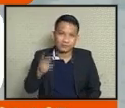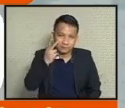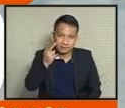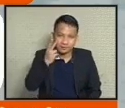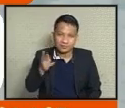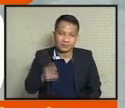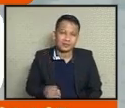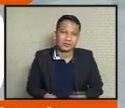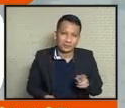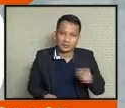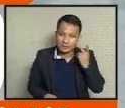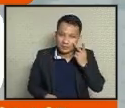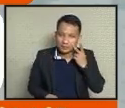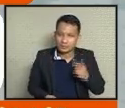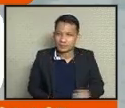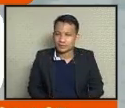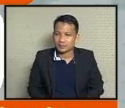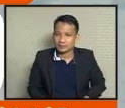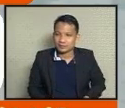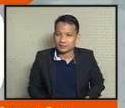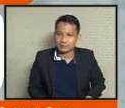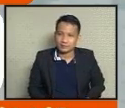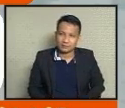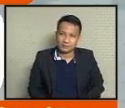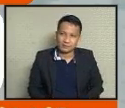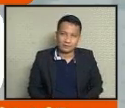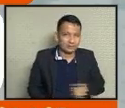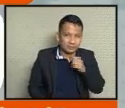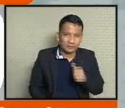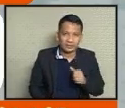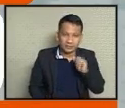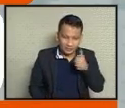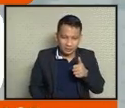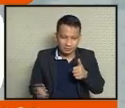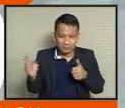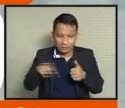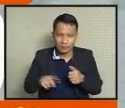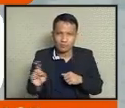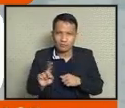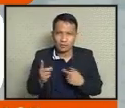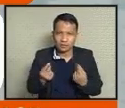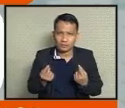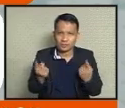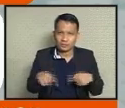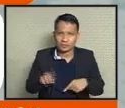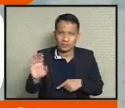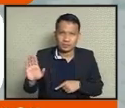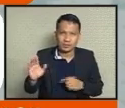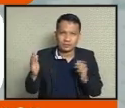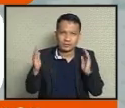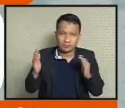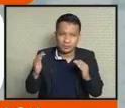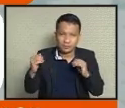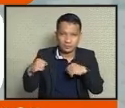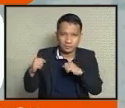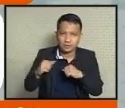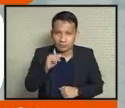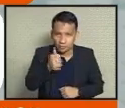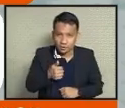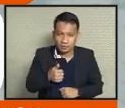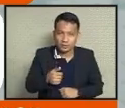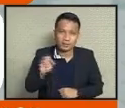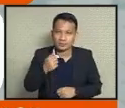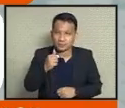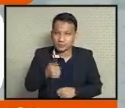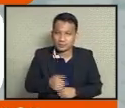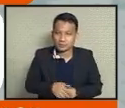sir. Okay. Titingnan natin. Sige. Tomorrow, magsalita nang tapos. Tomorrow, tingnan right. Po natin kung ano yung mga kahinat na ng inyong pag-uusap, sir. Ha? We'll see you tomorrow, sir.